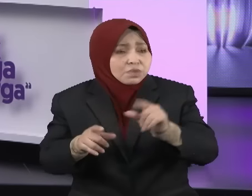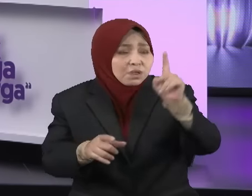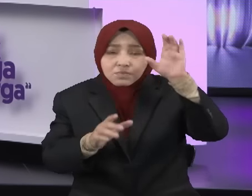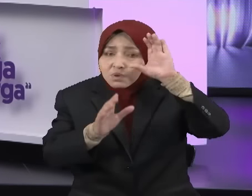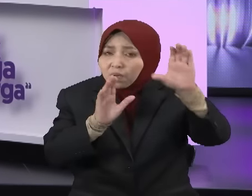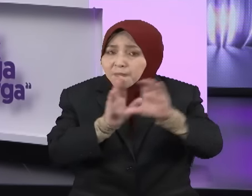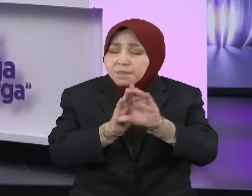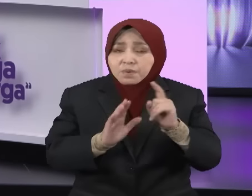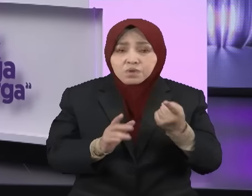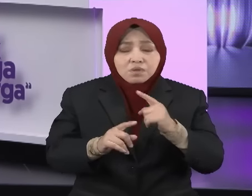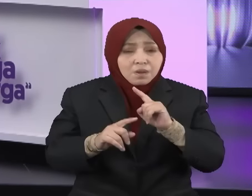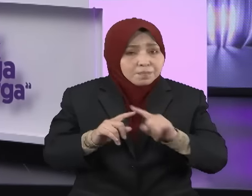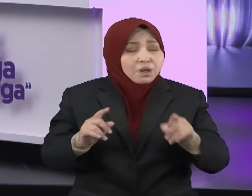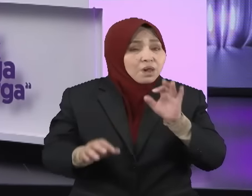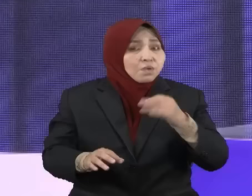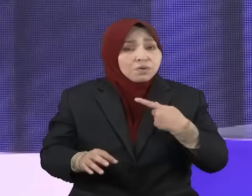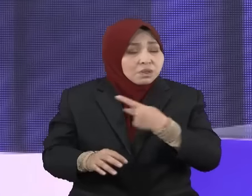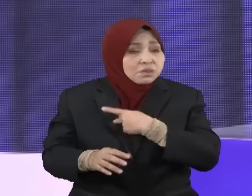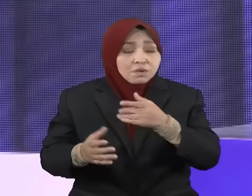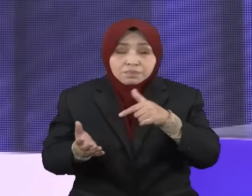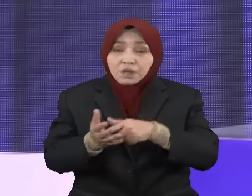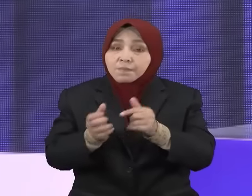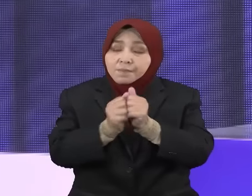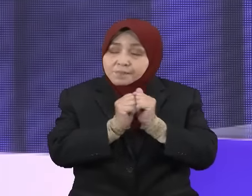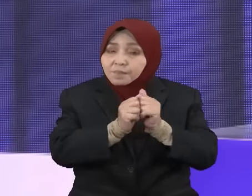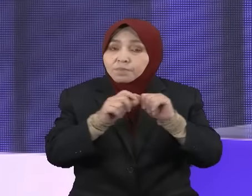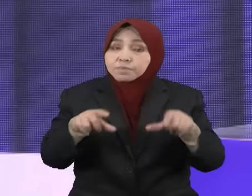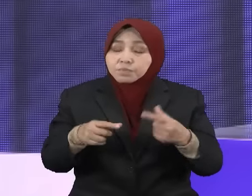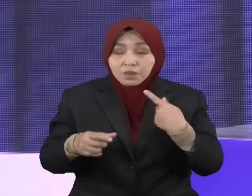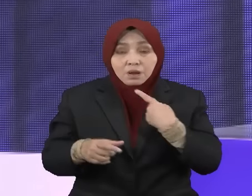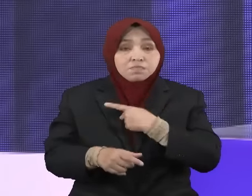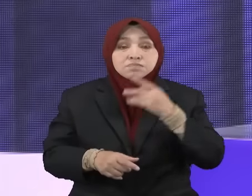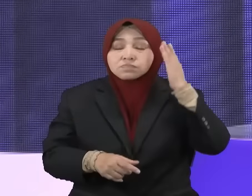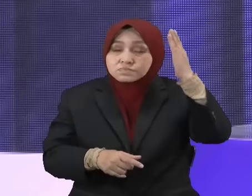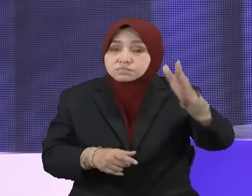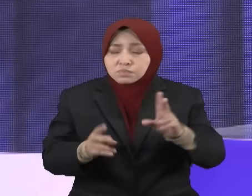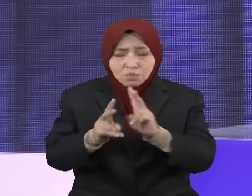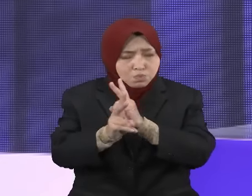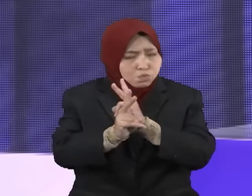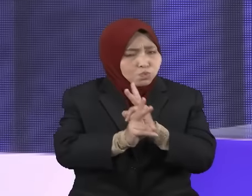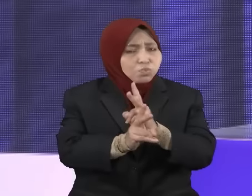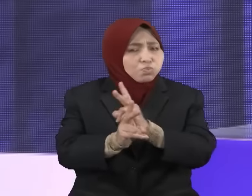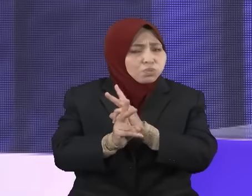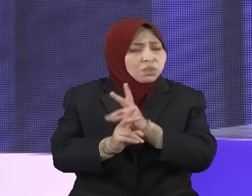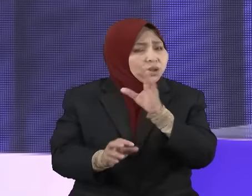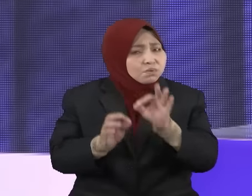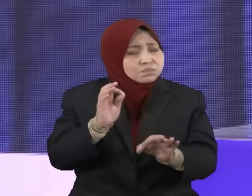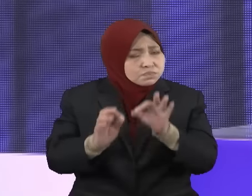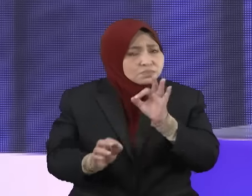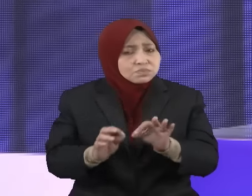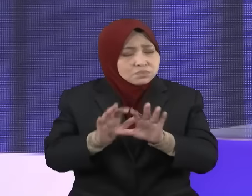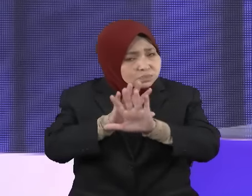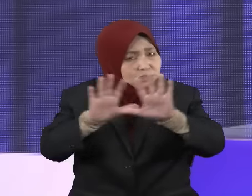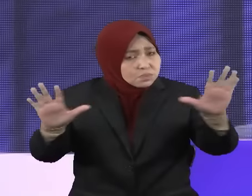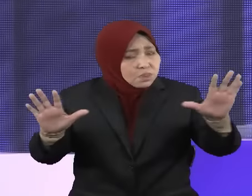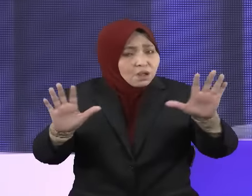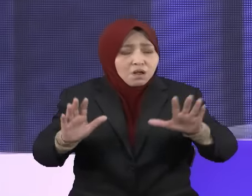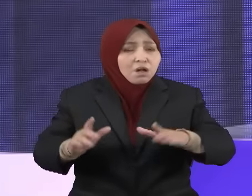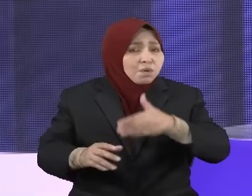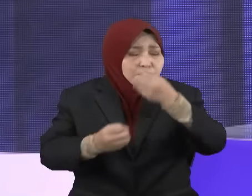sahaja. Padahal kalau kita ini bersama dengan Al-Quran, kita akan amat berjaga-jaga. Kalau ianya jelas